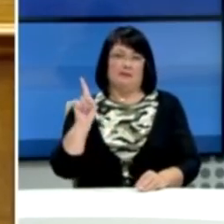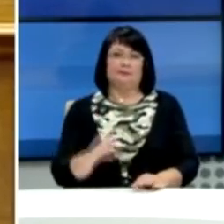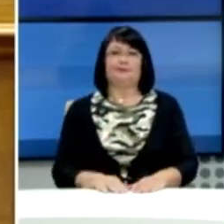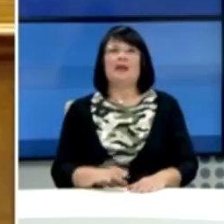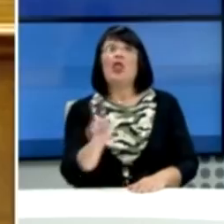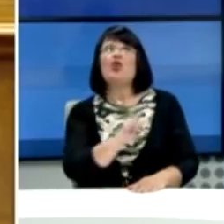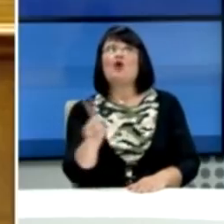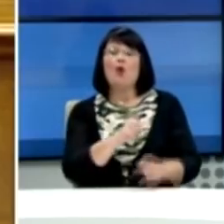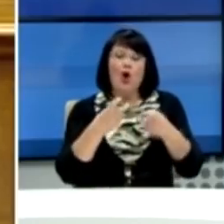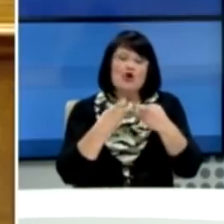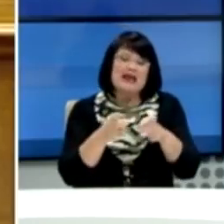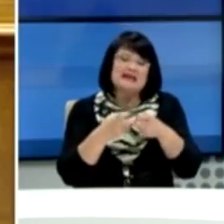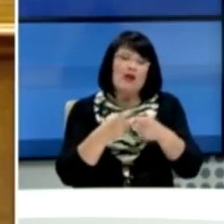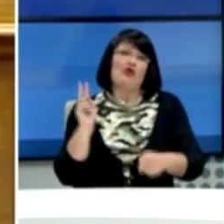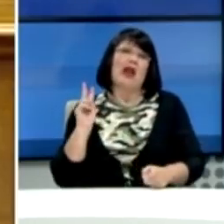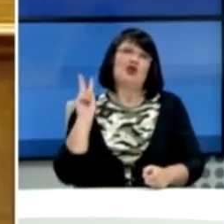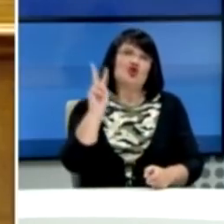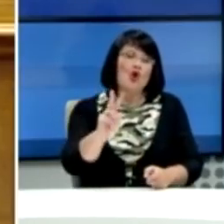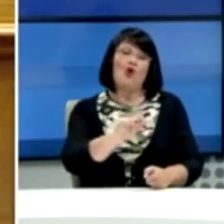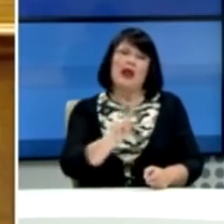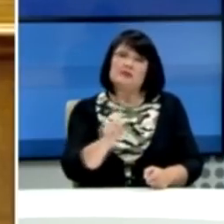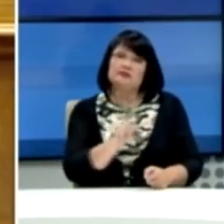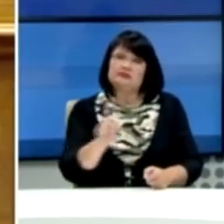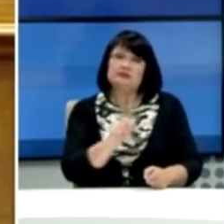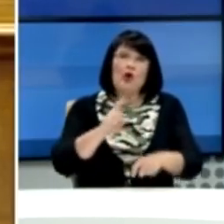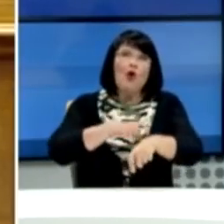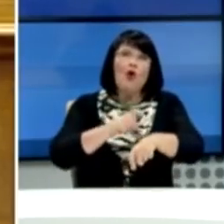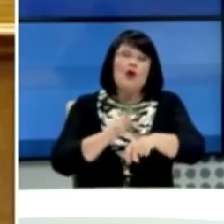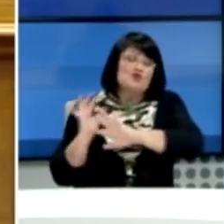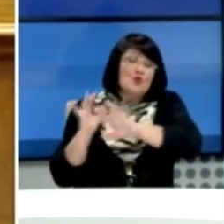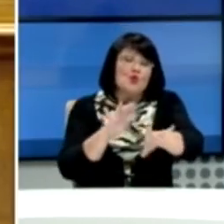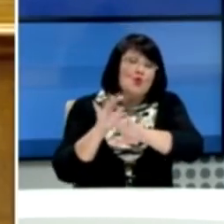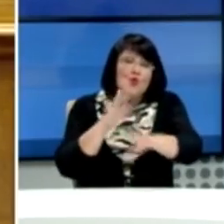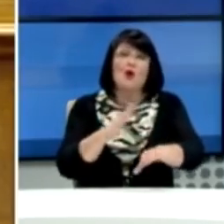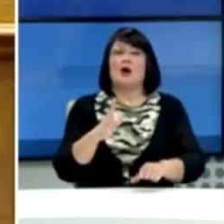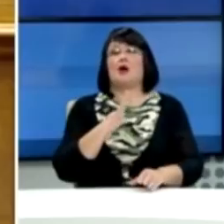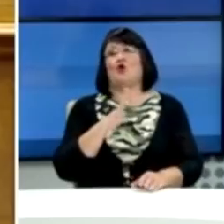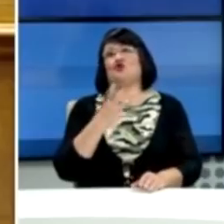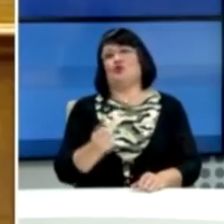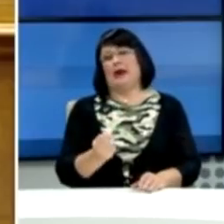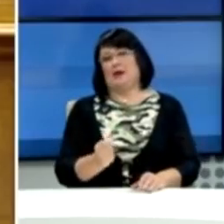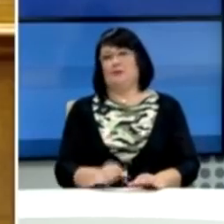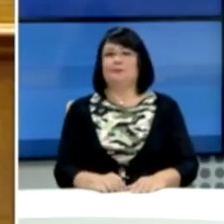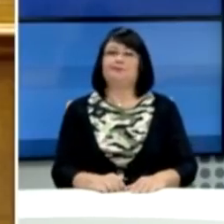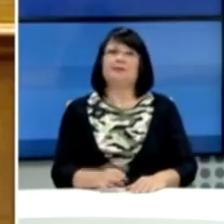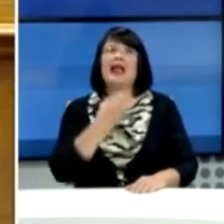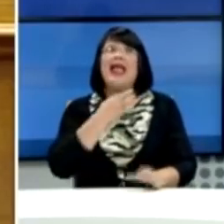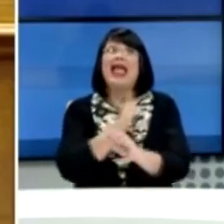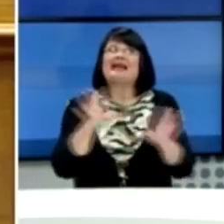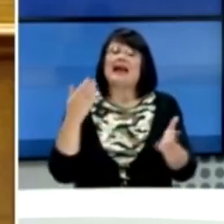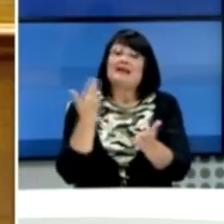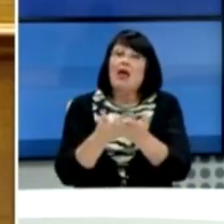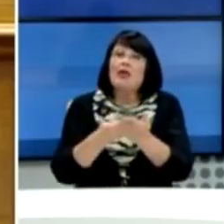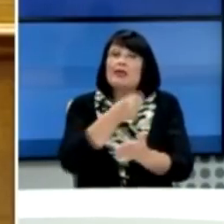τα δρομολόγια στα μέσα μαζικής μεταφοράς, ιδίως στις ώρες αιχμής. Να εξασφαλιστούν έκτακτες